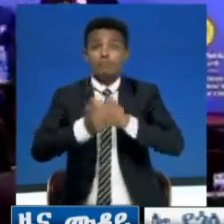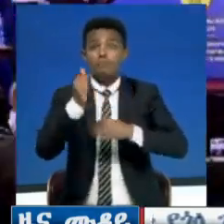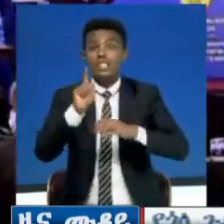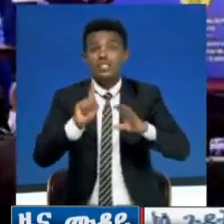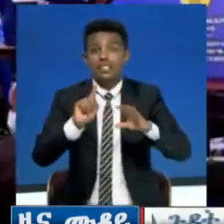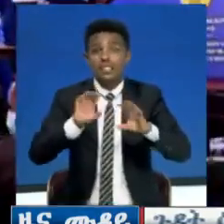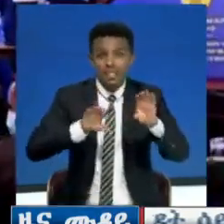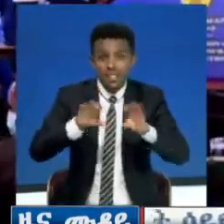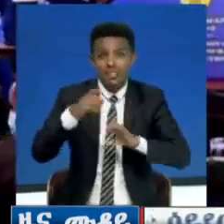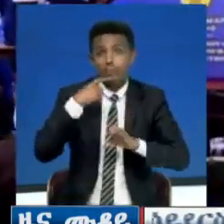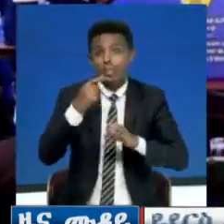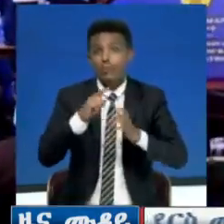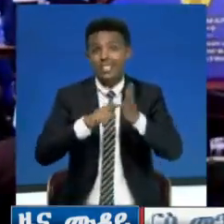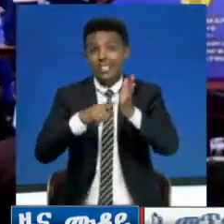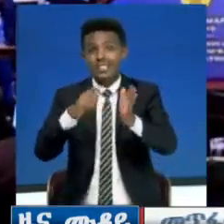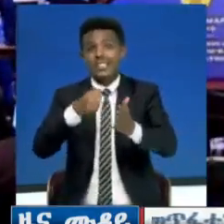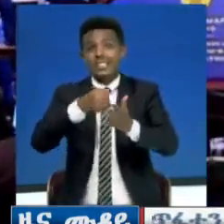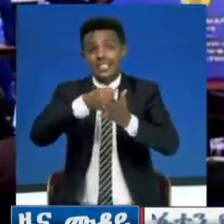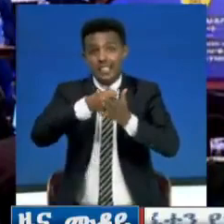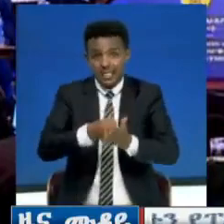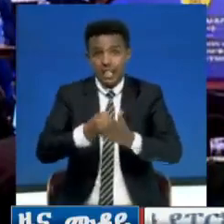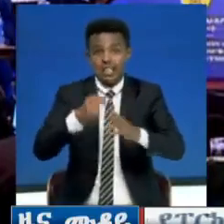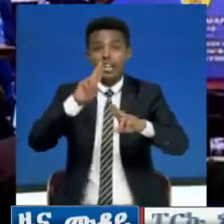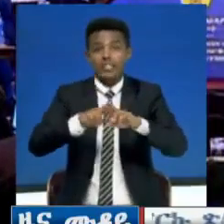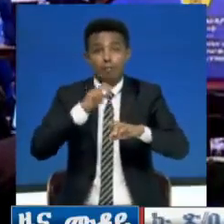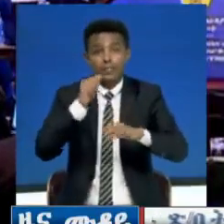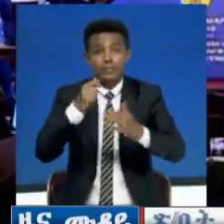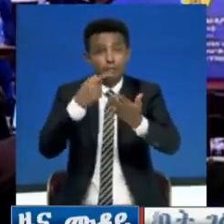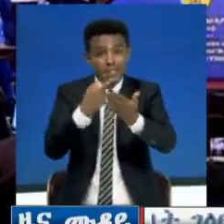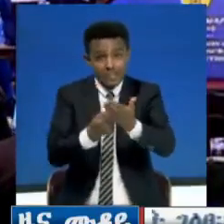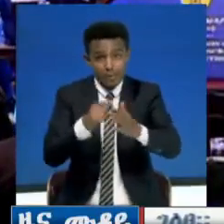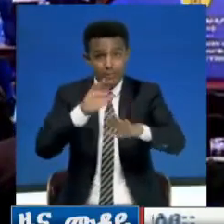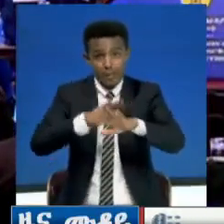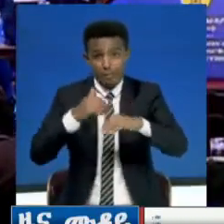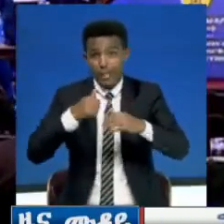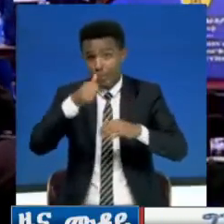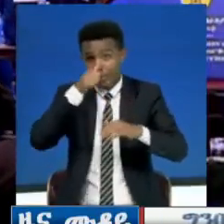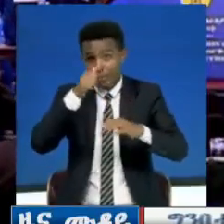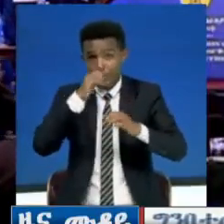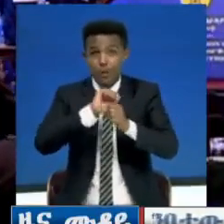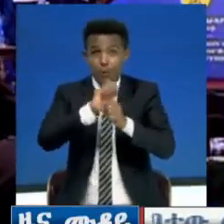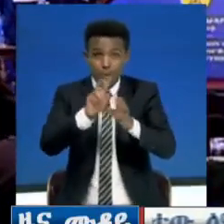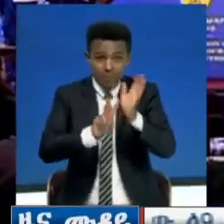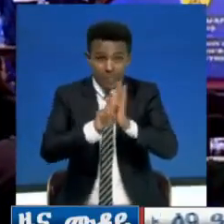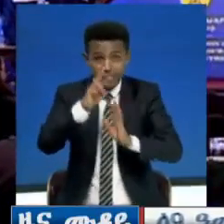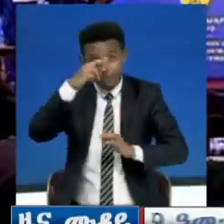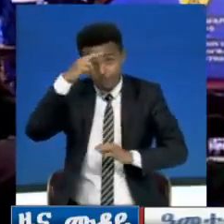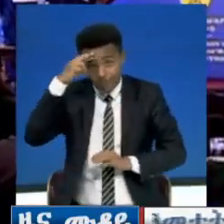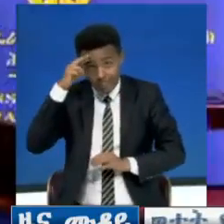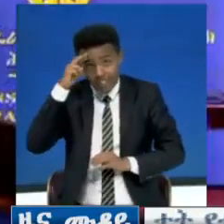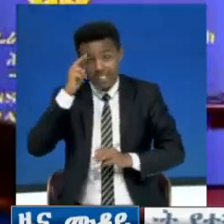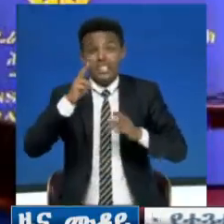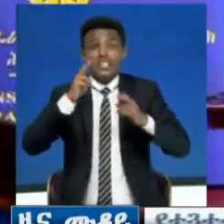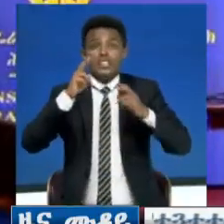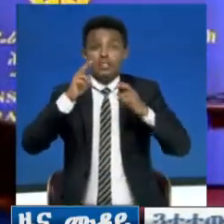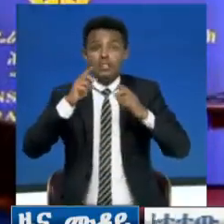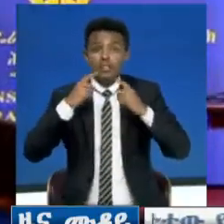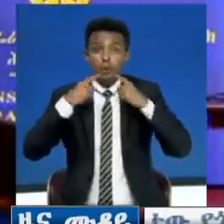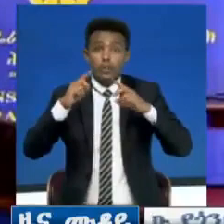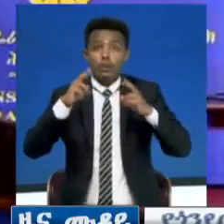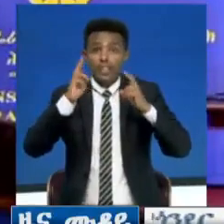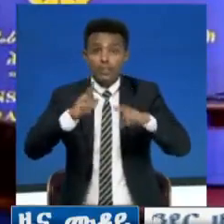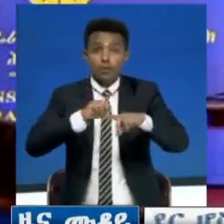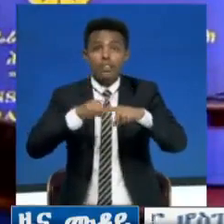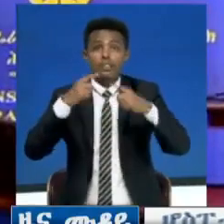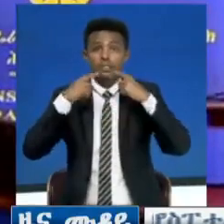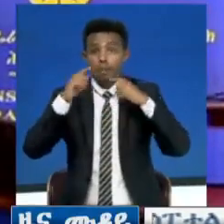ለሚለው ግልጽ ድንጋጌ አላስቀመጠም። በዚህም በኢትዮጵያ በተከሰተው የኮሮና ወረርሽኝ ምክንያት የታወጀው አስቸኳይ ጊዜ አዋጅና ምርጫን